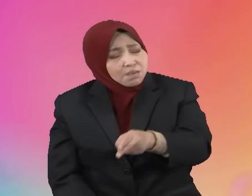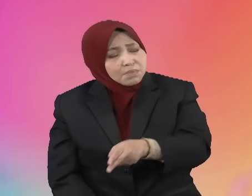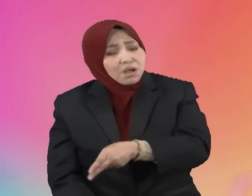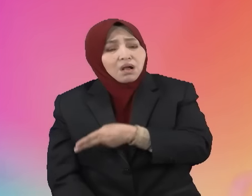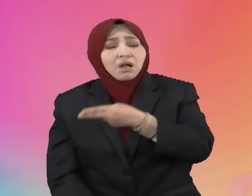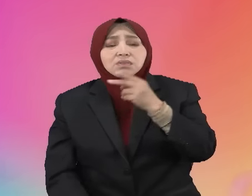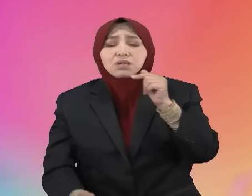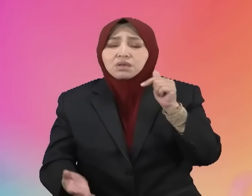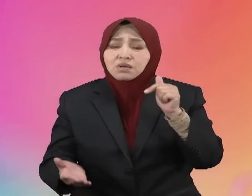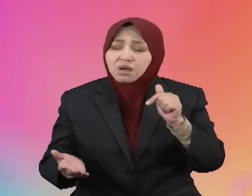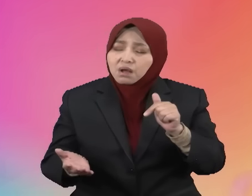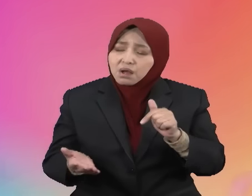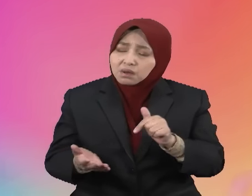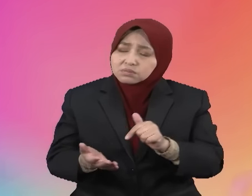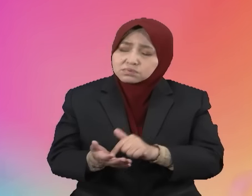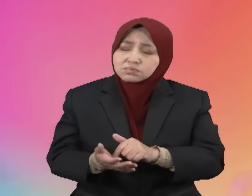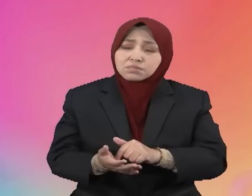الله